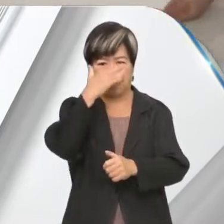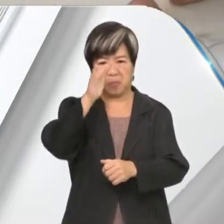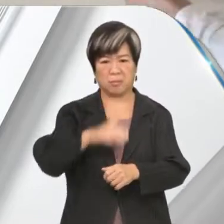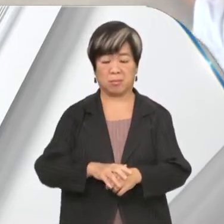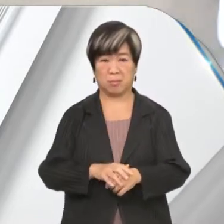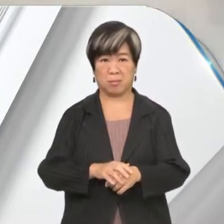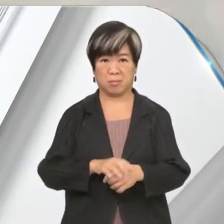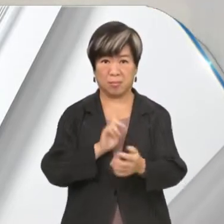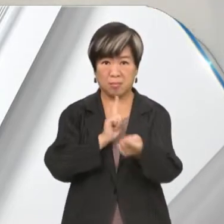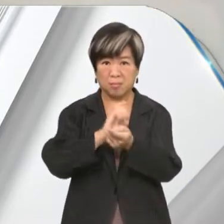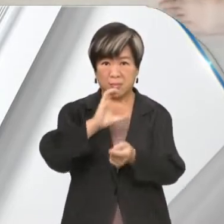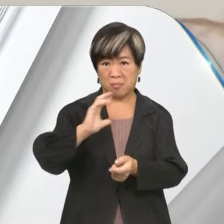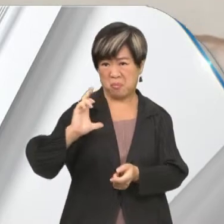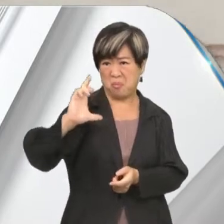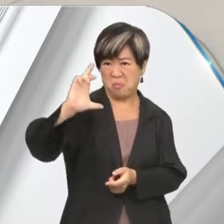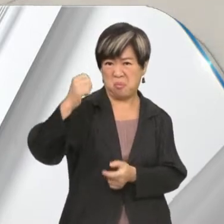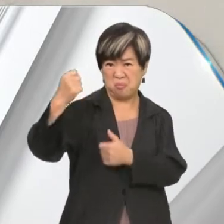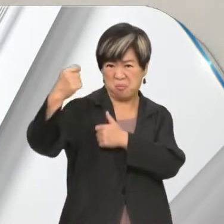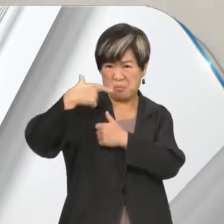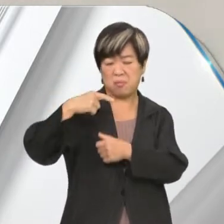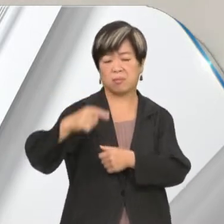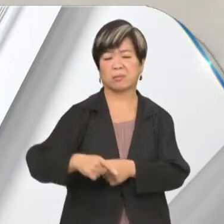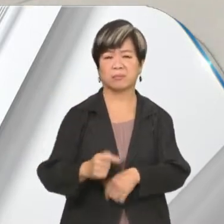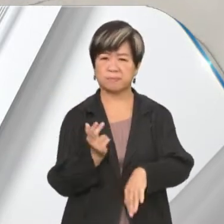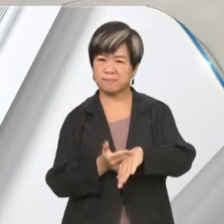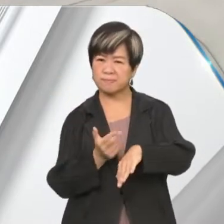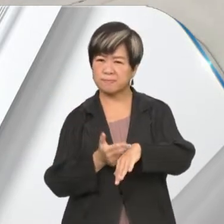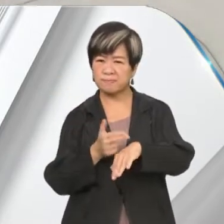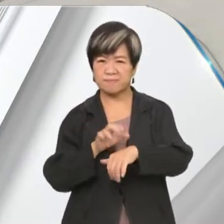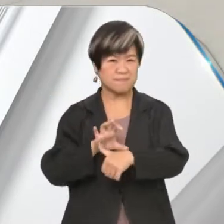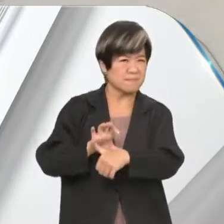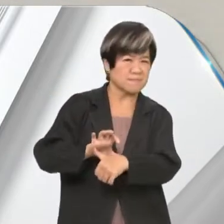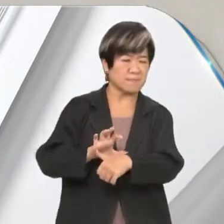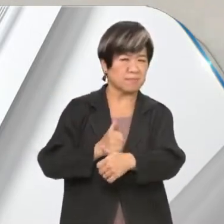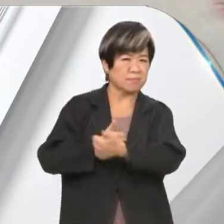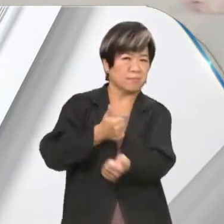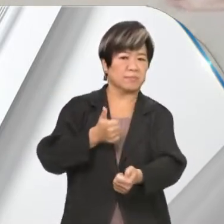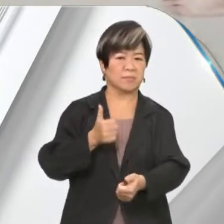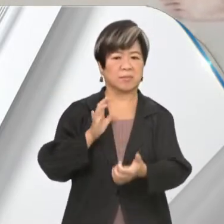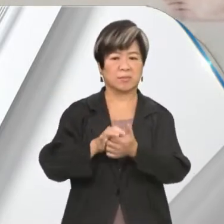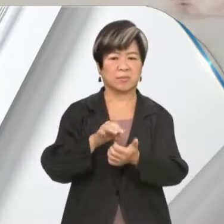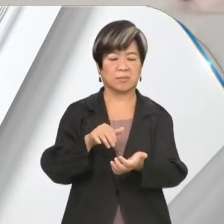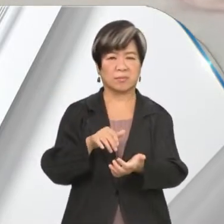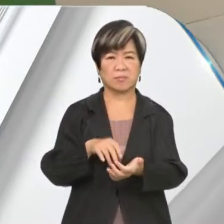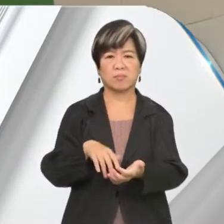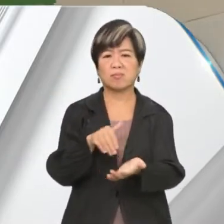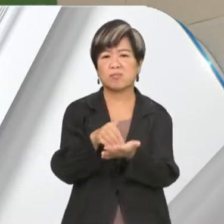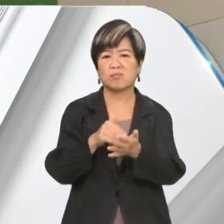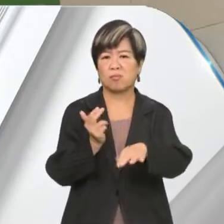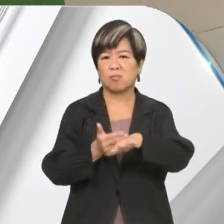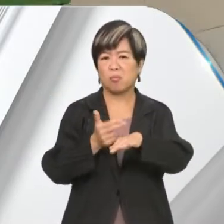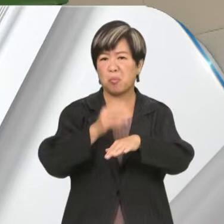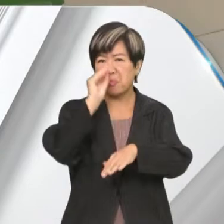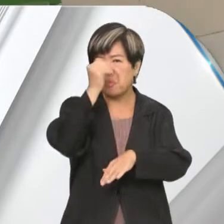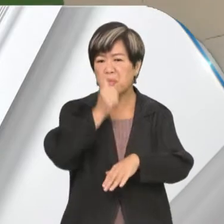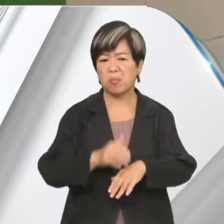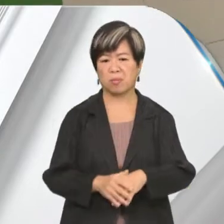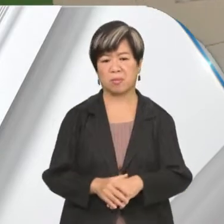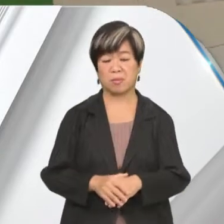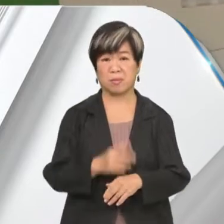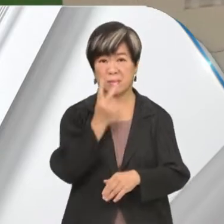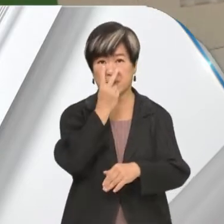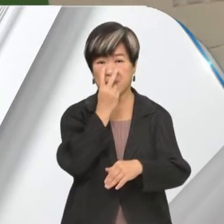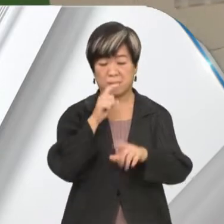限卡高台的对手，没做得透过技巧来压制对手，也就是游水特别的地方。起四卷虽然是亚洲人